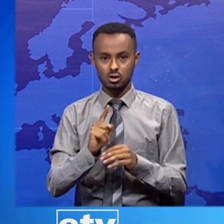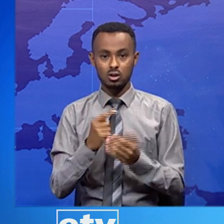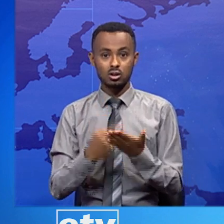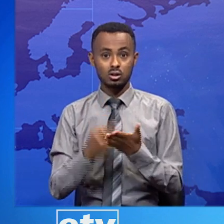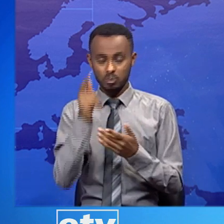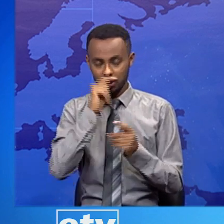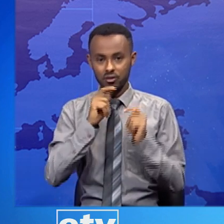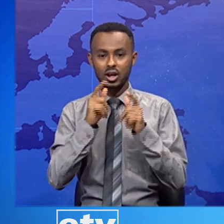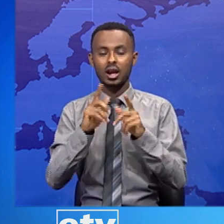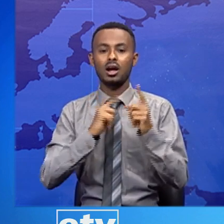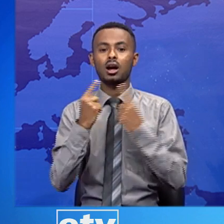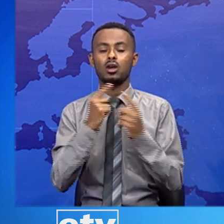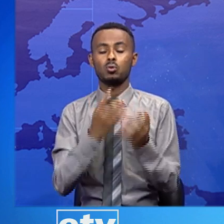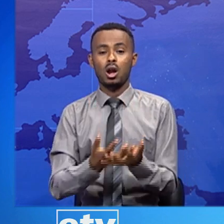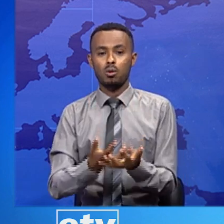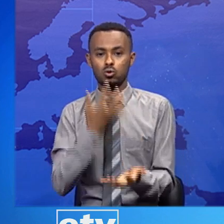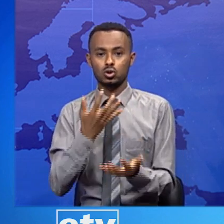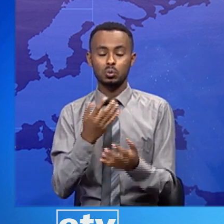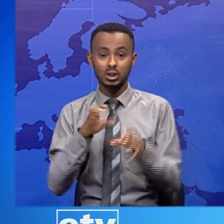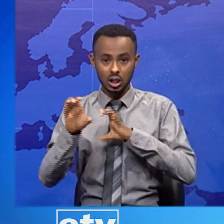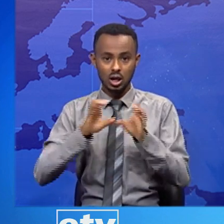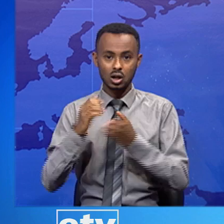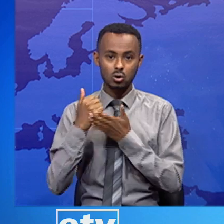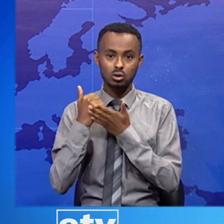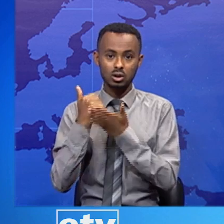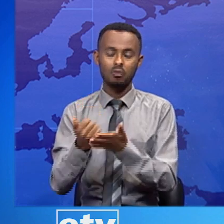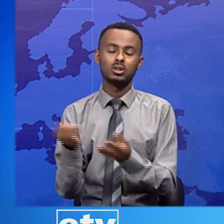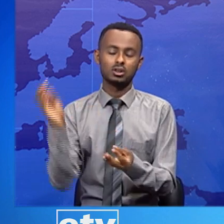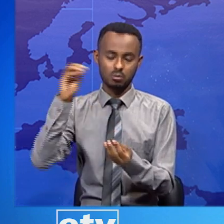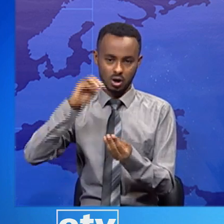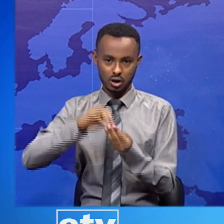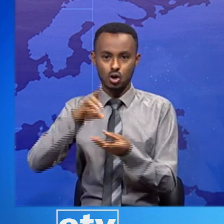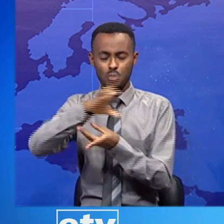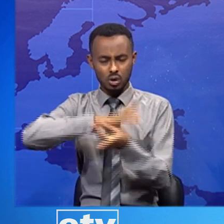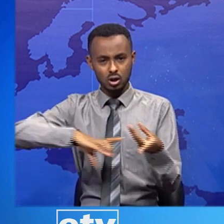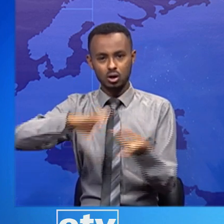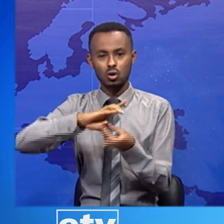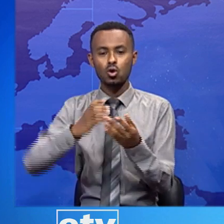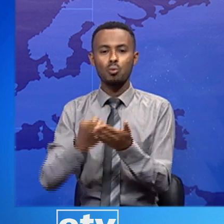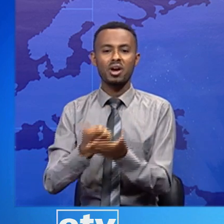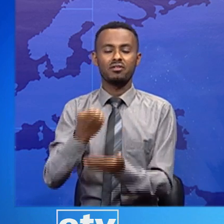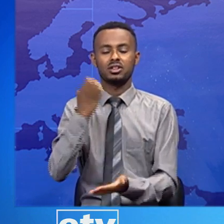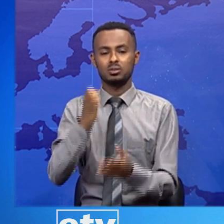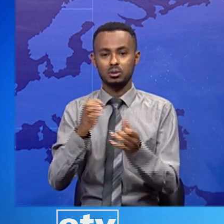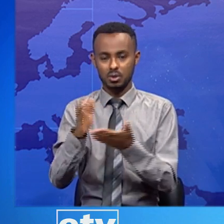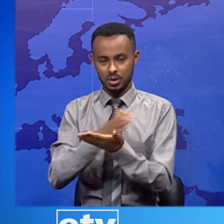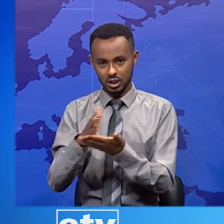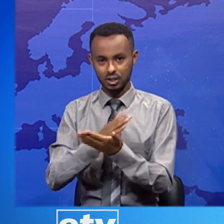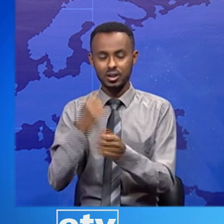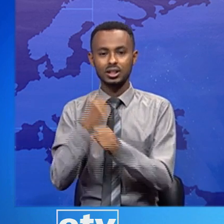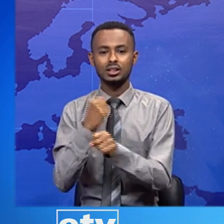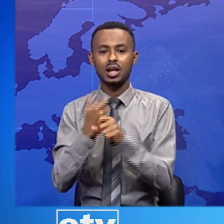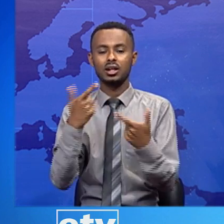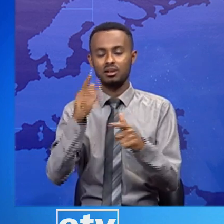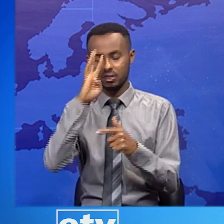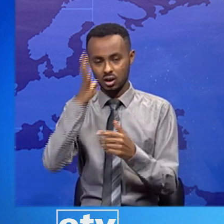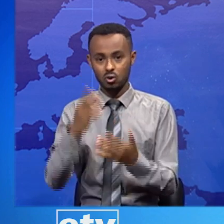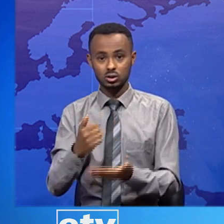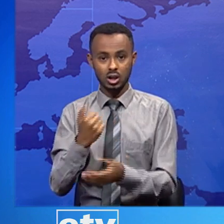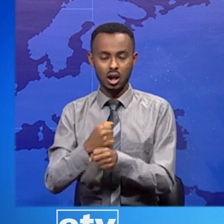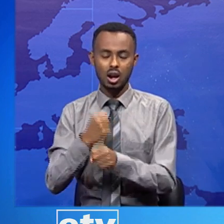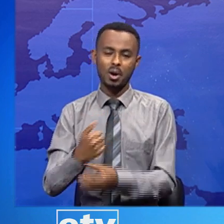ኢትዮጵያ ናገራቸው ባለሀብቶችም ከተደረገው ድጋፍ ባሻገር በክልሉ በኢንቨስትመንት በመሳተፍ የሥራ ዕድል ፈጠራ ሥራውን